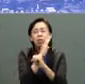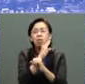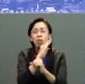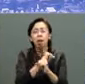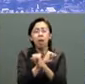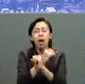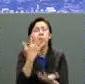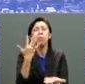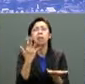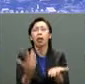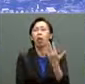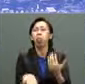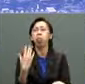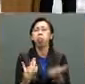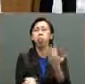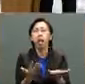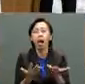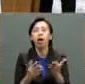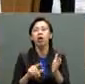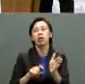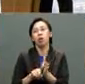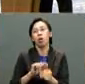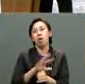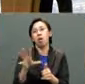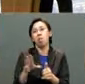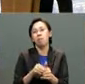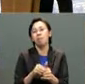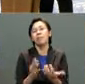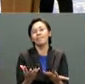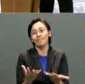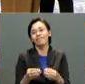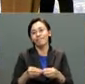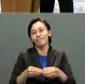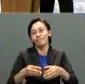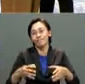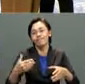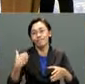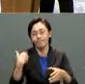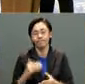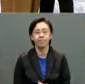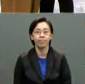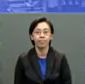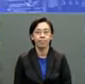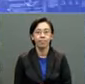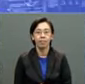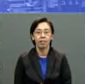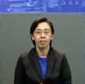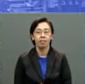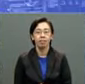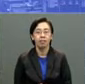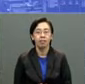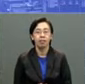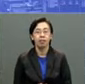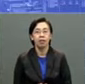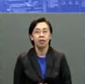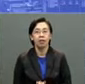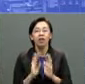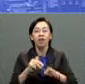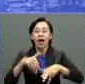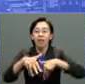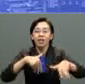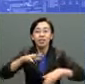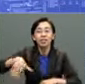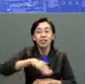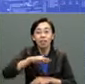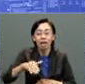ศูนย์ทันทีครับ ค่ะวันนี้หมดประเด็นของคำถามแล้วนะคะฝากให้คุณหมอทิ้งท้ายถึงคุณผู้ชมและประชาชนที่ติดตามการแถลง